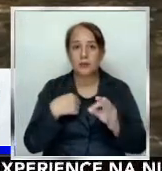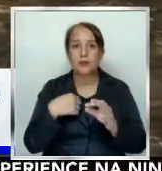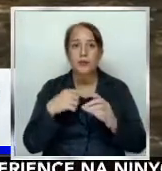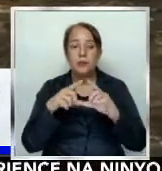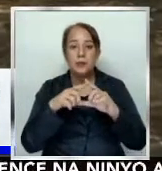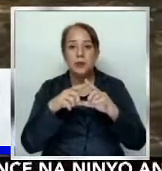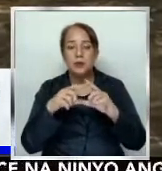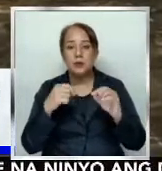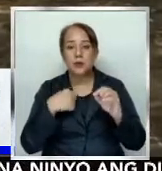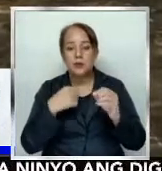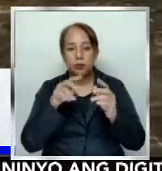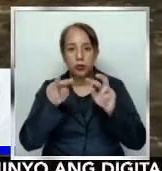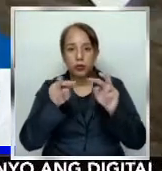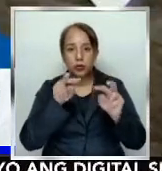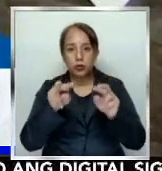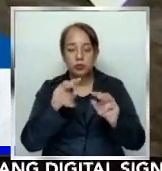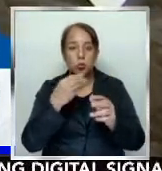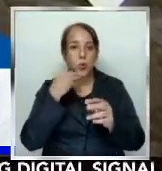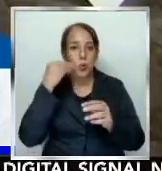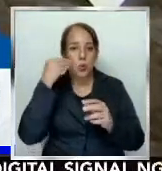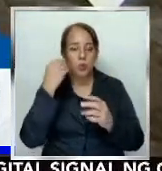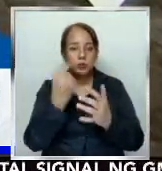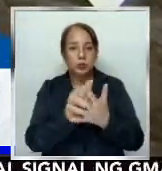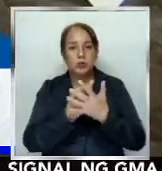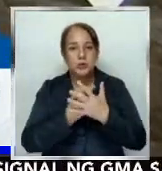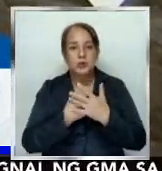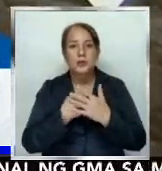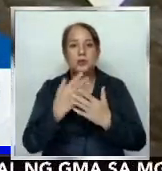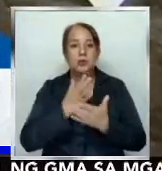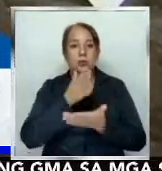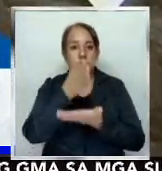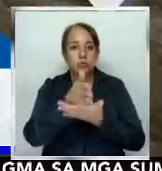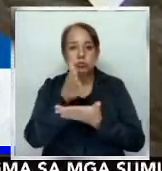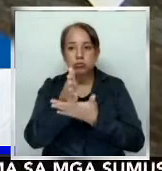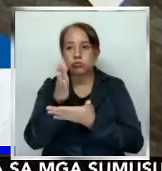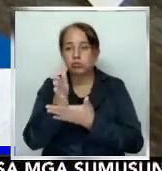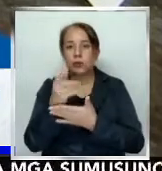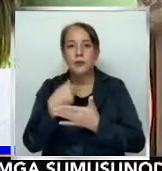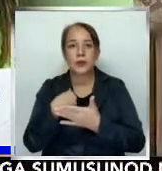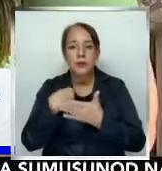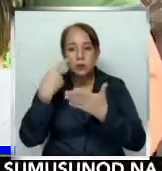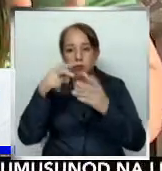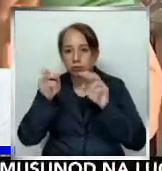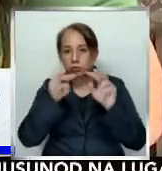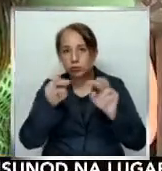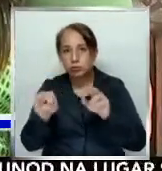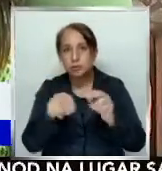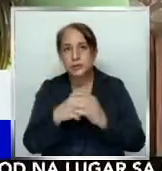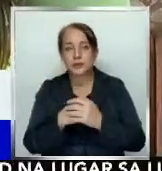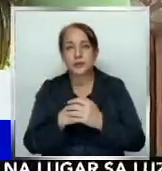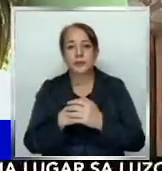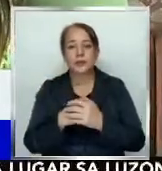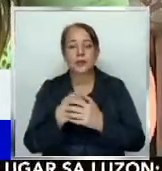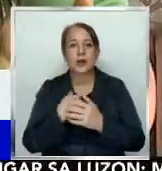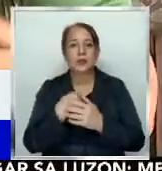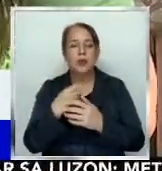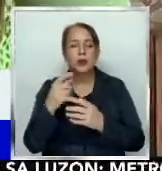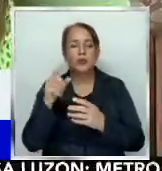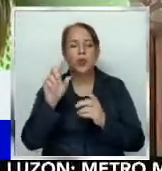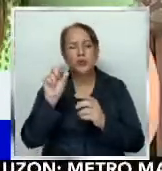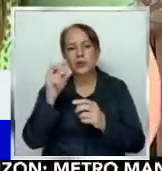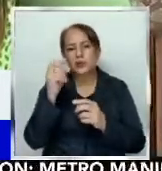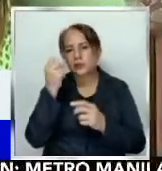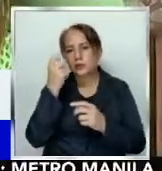ma-monitor ang pag-home quarantine. Pinupuntahan rin nila ang mga ito para ma-monitor. Sana konting intindi lang na